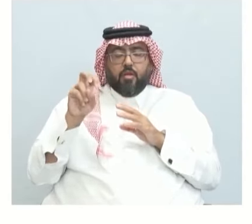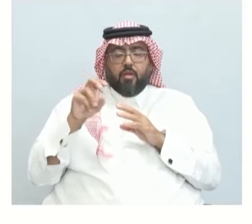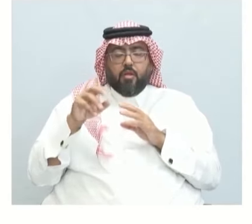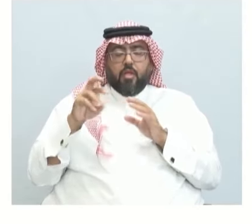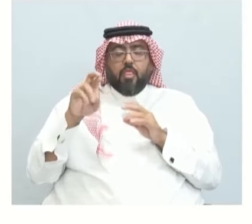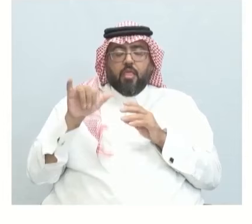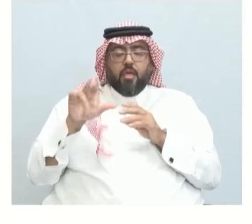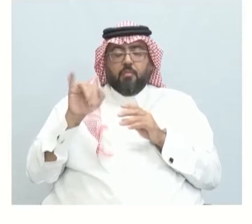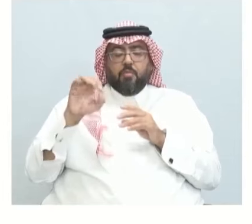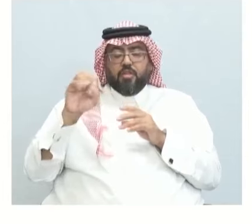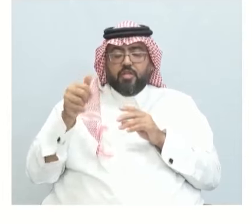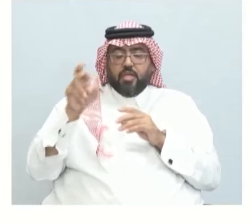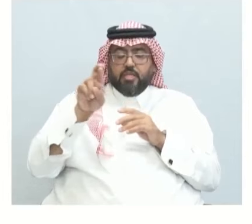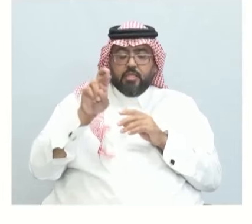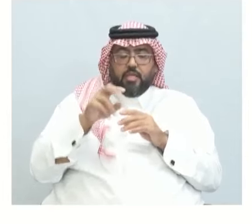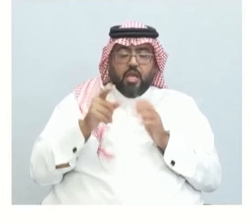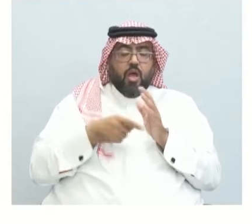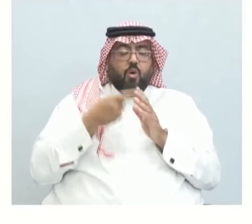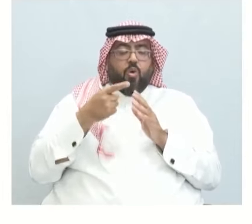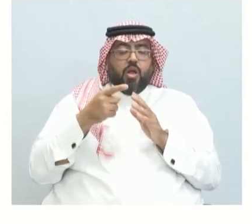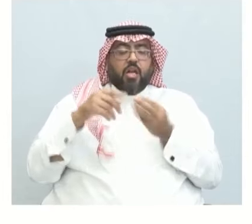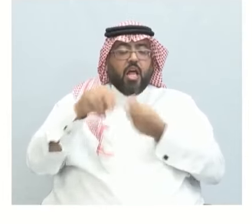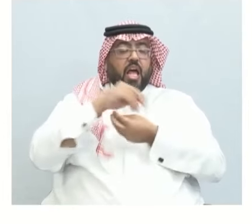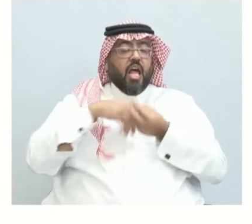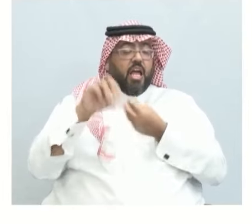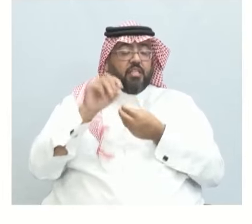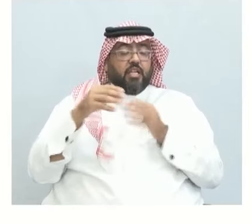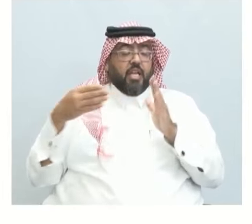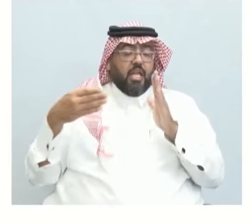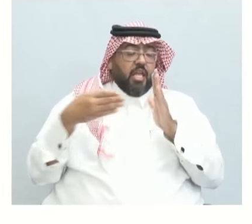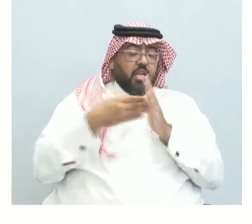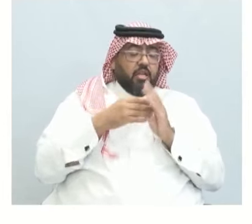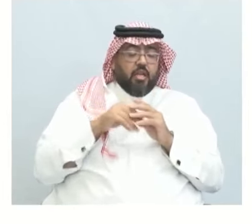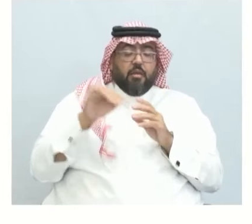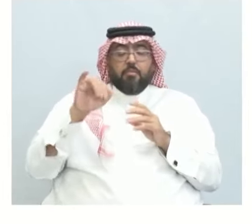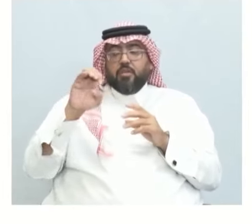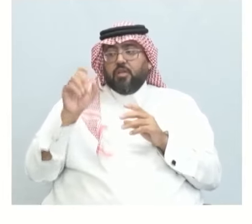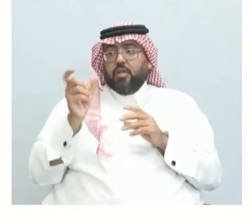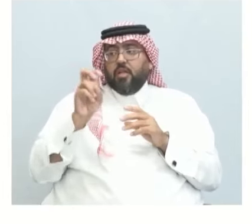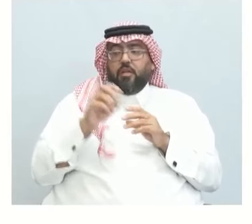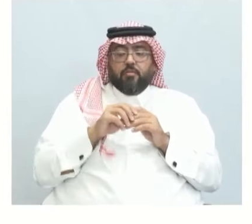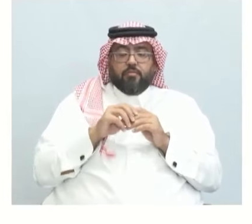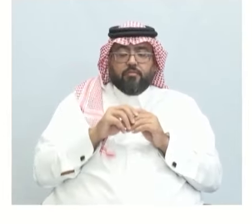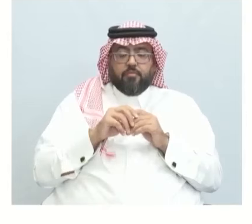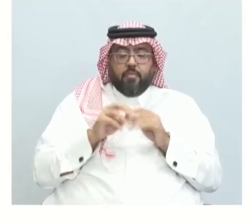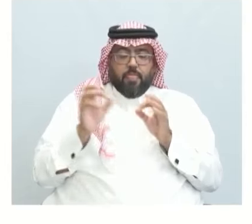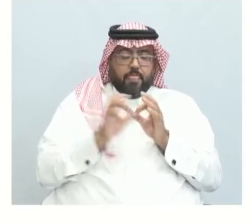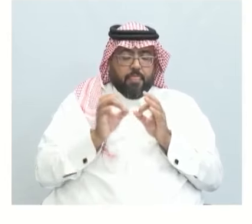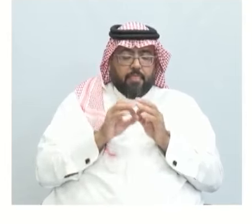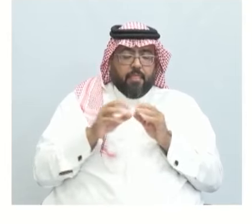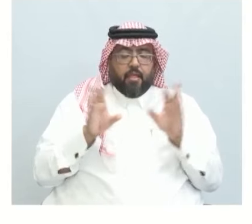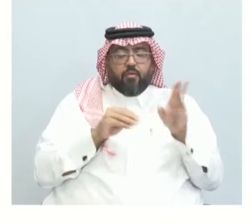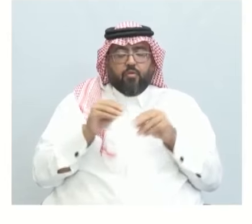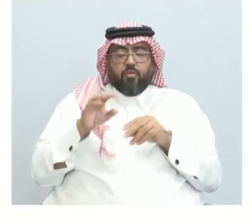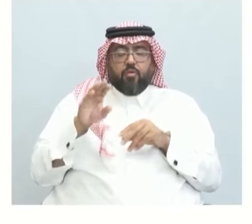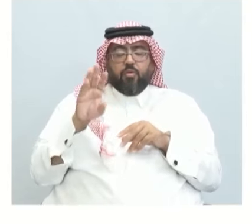او ذي المجاز وكانت تعقد في اوائل ذي الحجه الى موعد الحج والمجنى وذو مجاز على مقربه من سوق